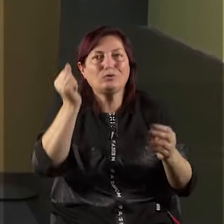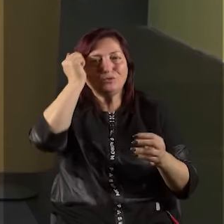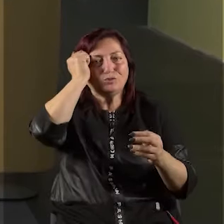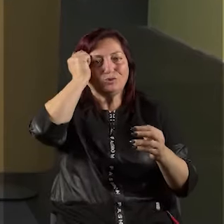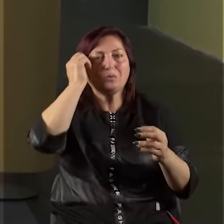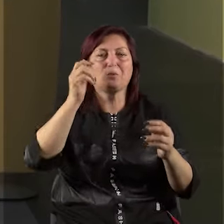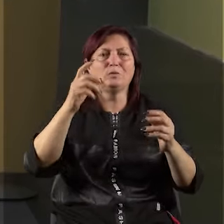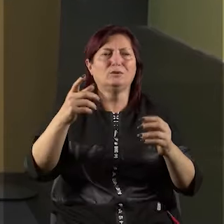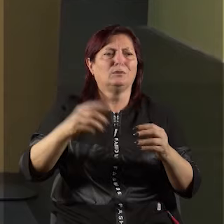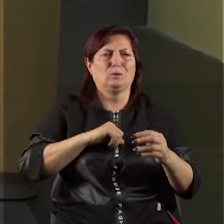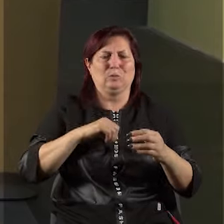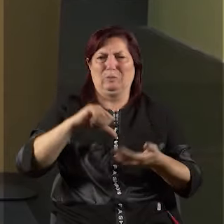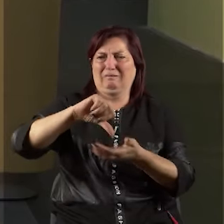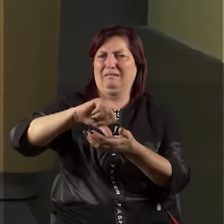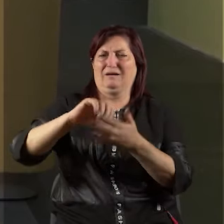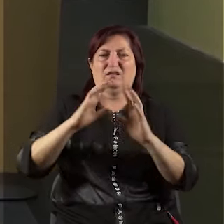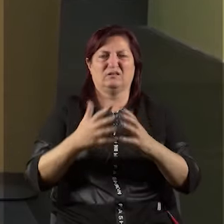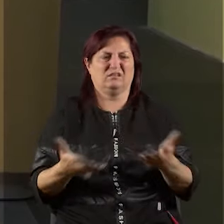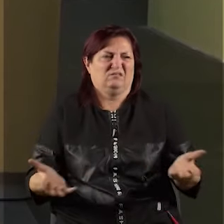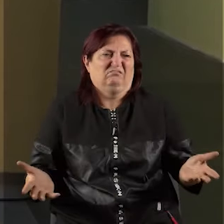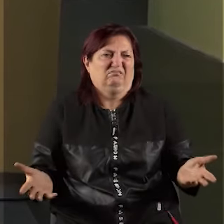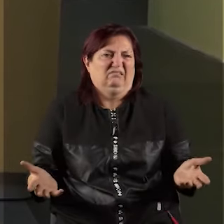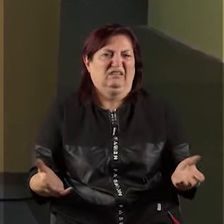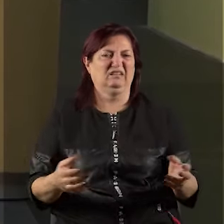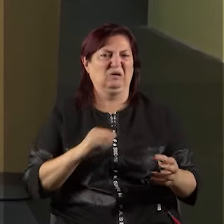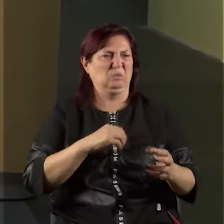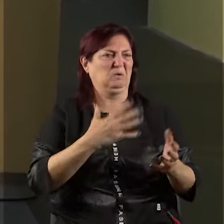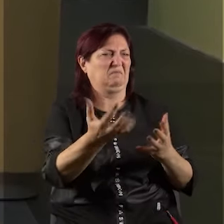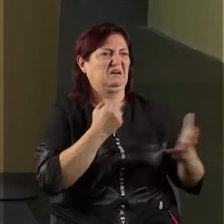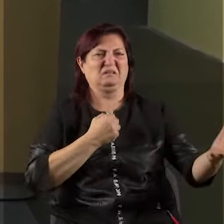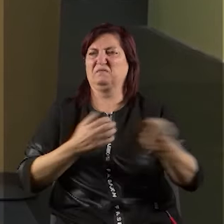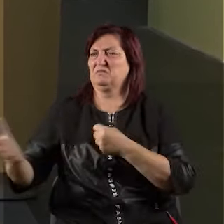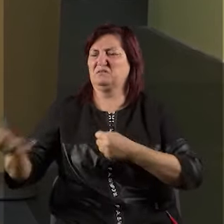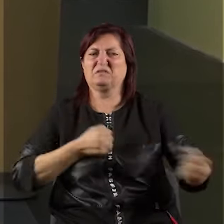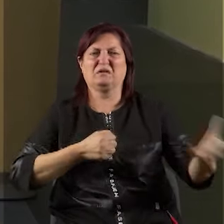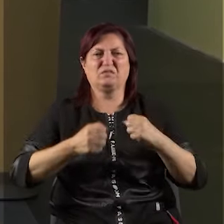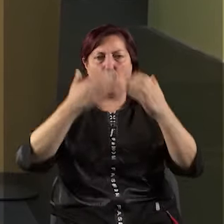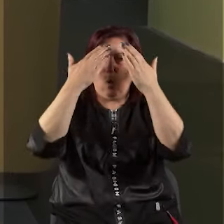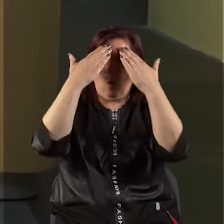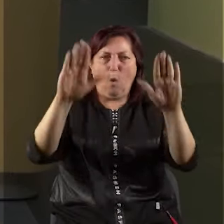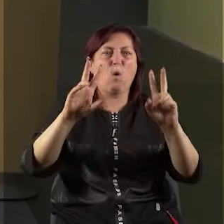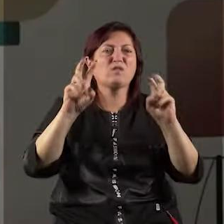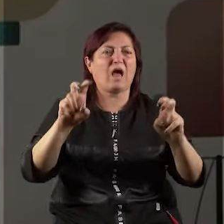աշխարհին ներկայանանք, թե չէ բնագավառները հասցնելով, այսպես օտարելով